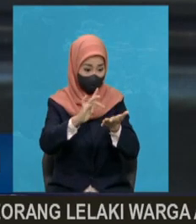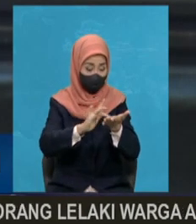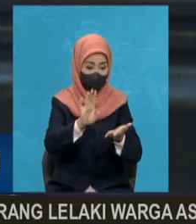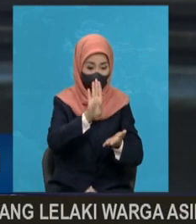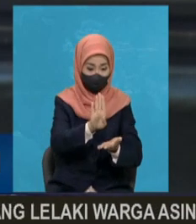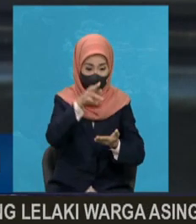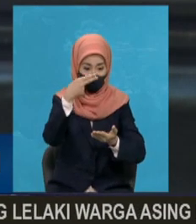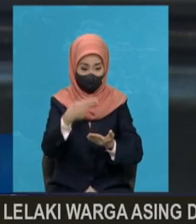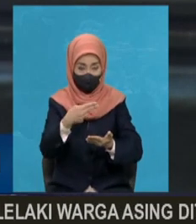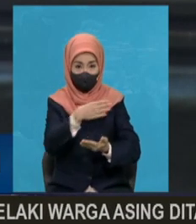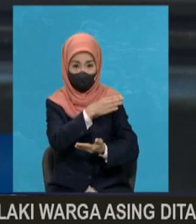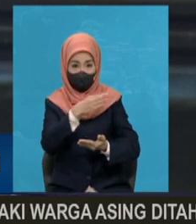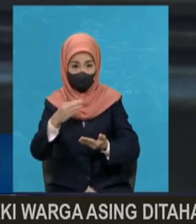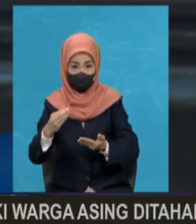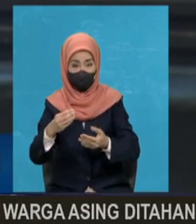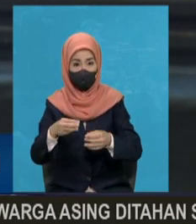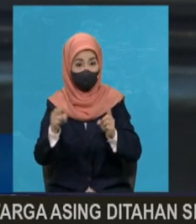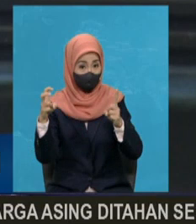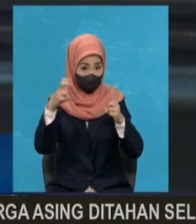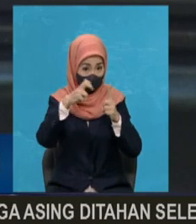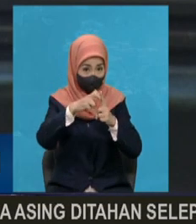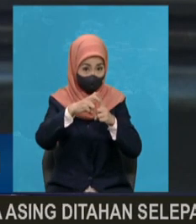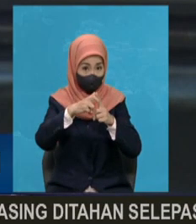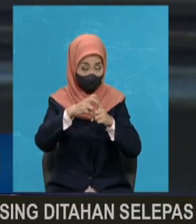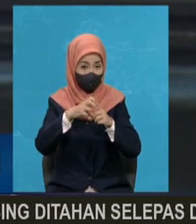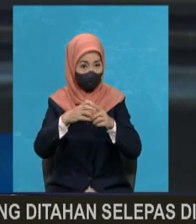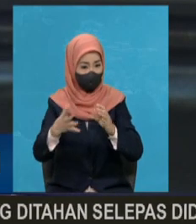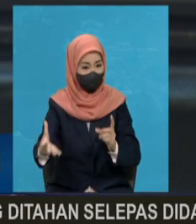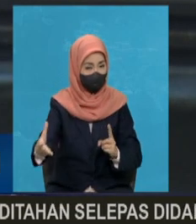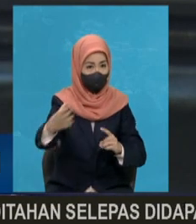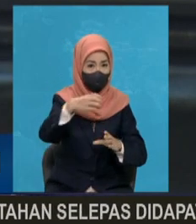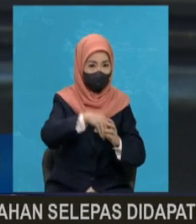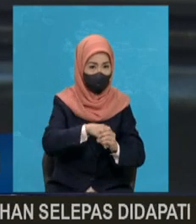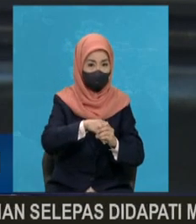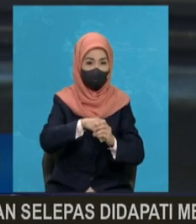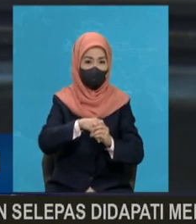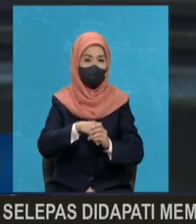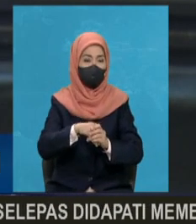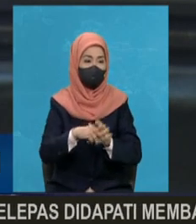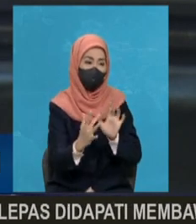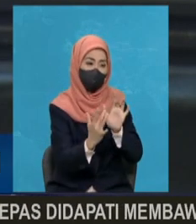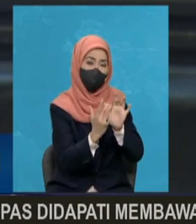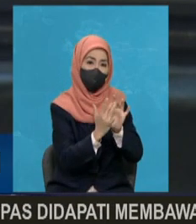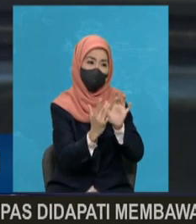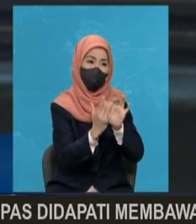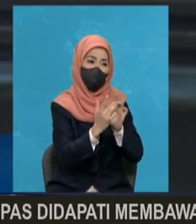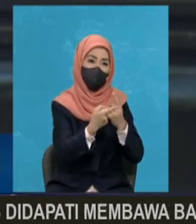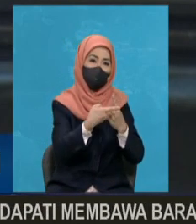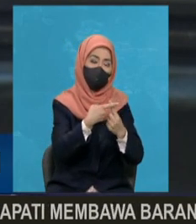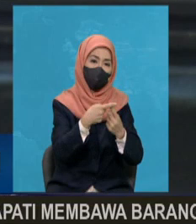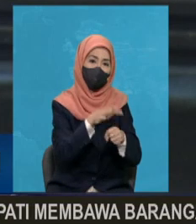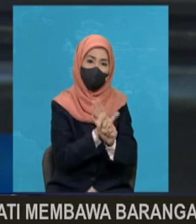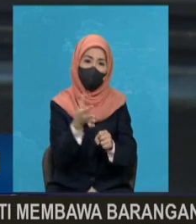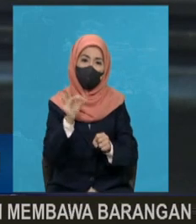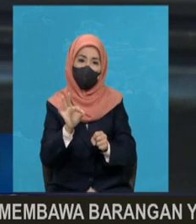blueftp atau pesanan ringkas SMS adalah termasuk mereka yang diistirahatkan konteks oleh Cash positif atau